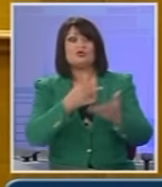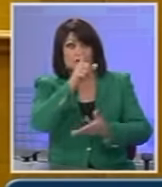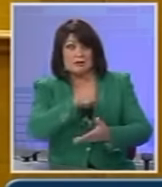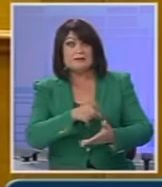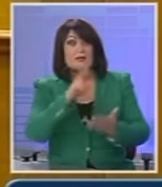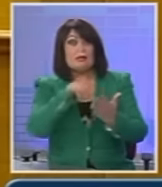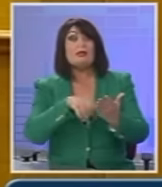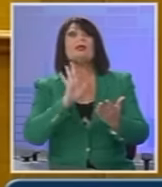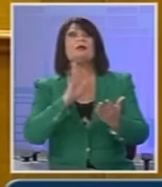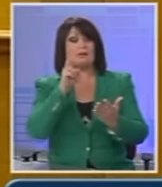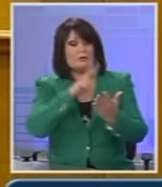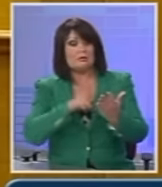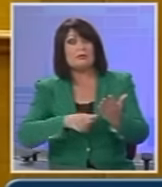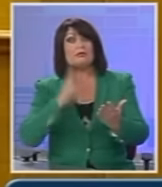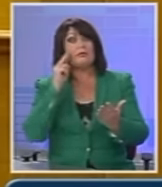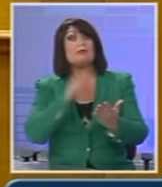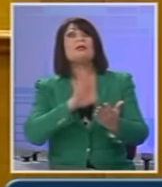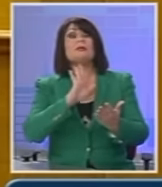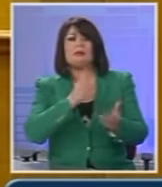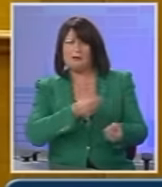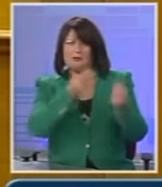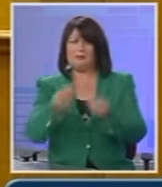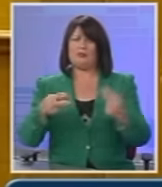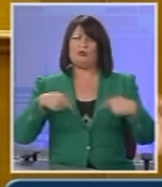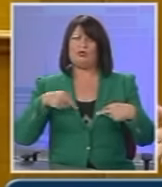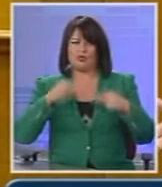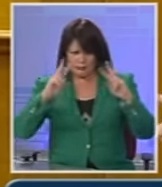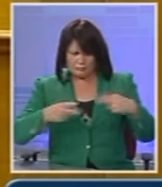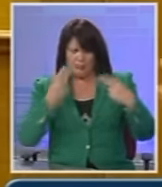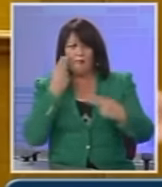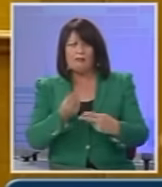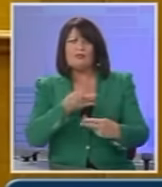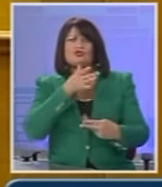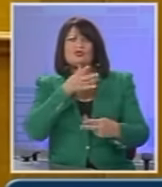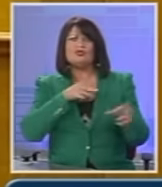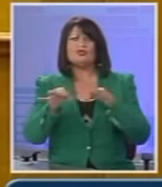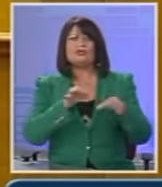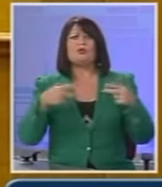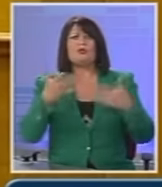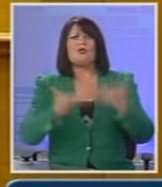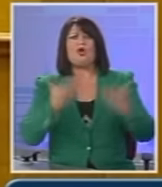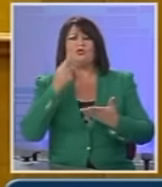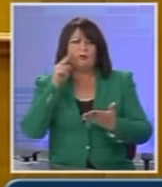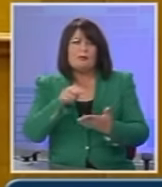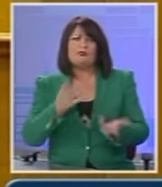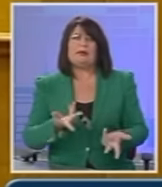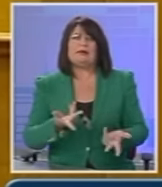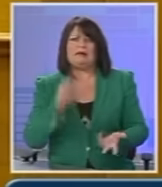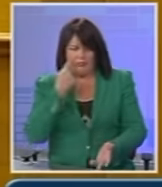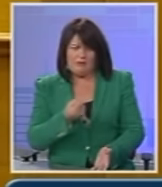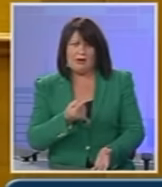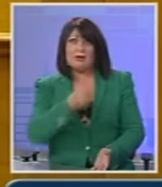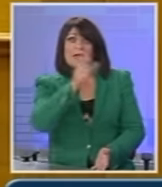δει. Δεν ξέρετε τι αποκαλύπτεται από το προσχέδιο του προϋπολογισμού. Να σας πω εγώ λοιπόν. Απεκάλυπτε το προσχέδιο